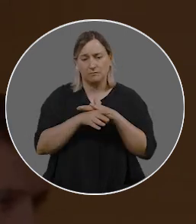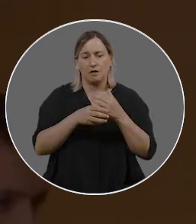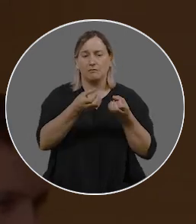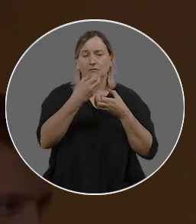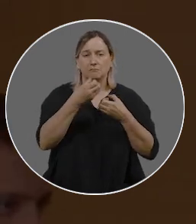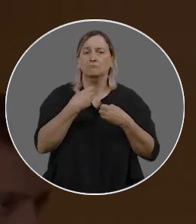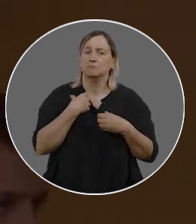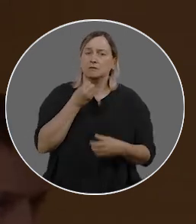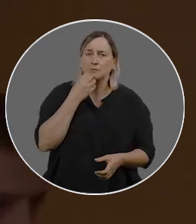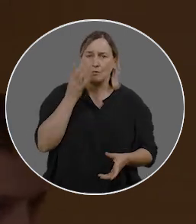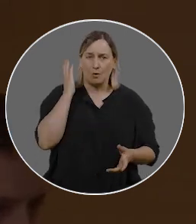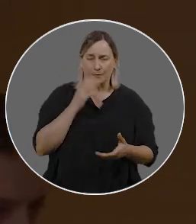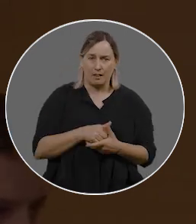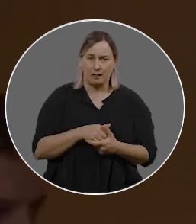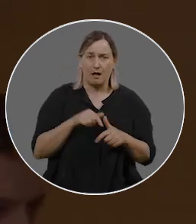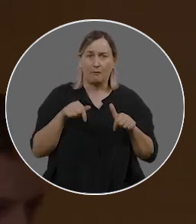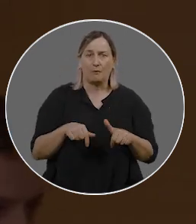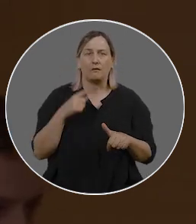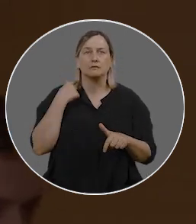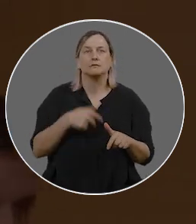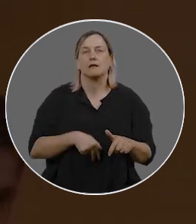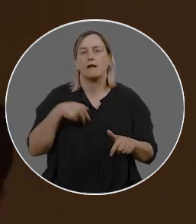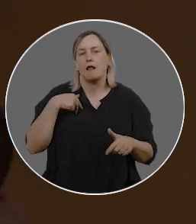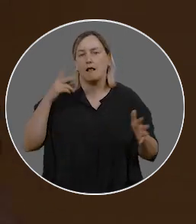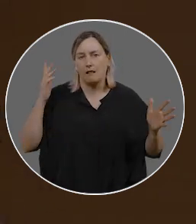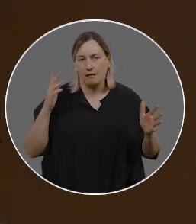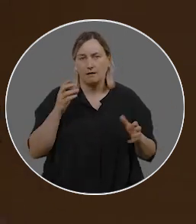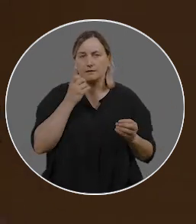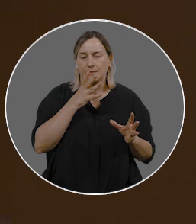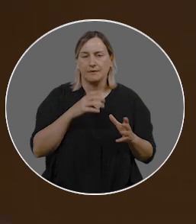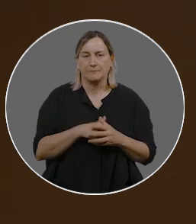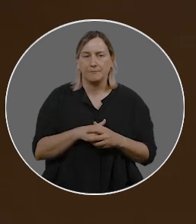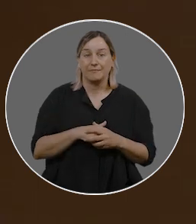molt bé. A dia d'avui, en general, està